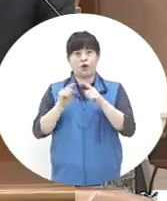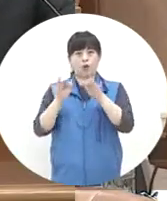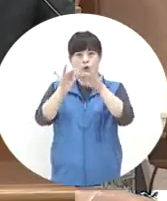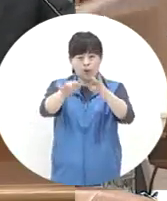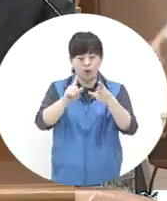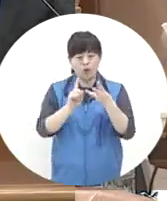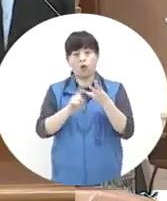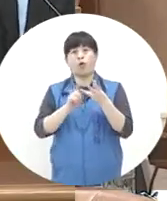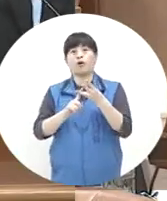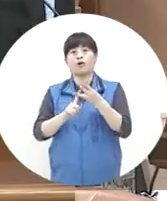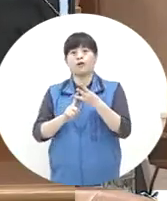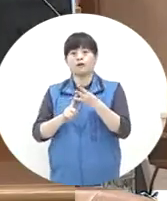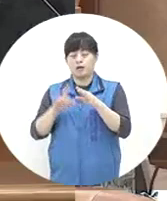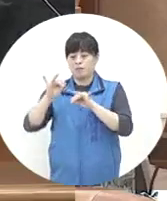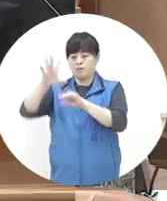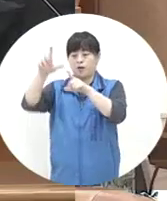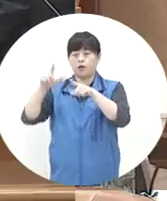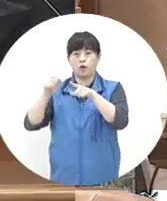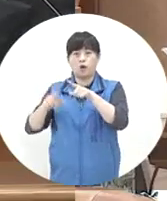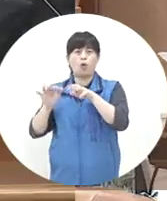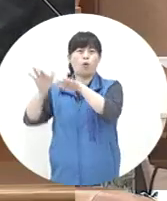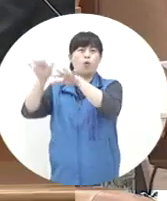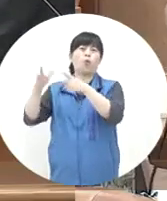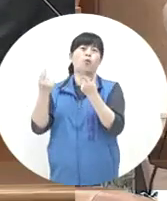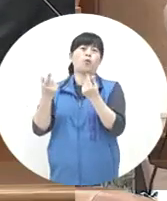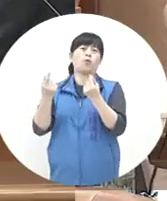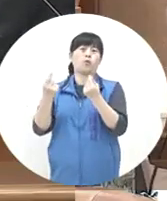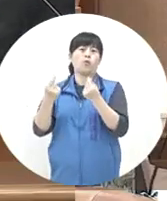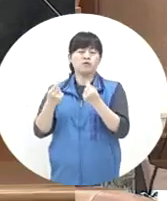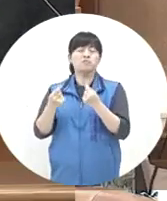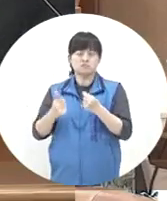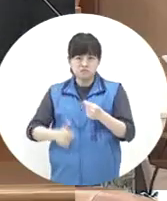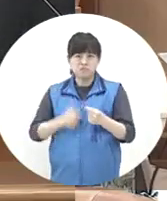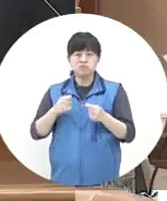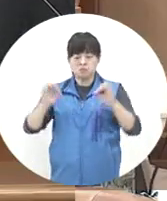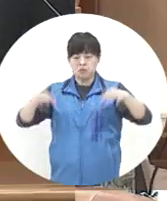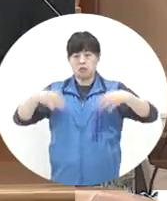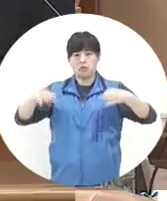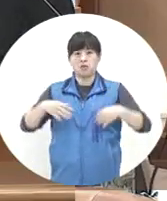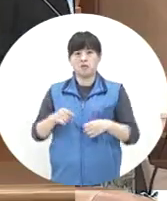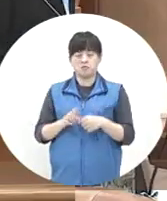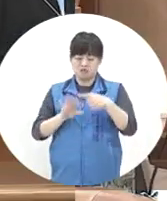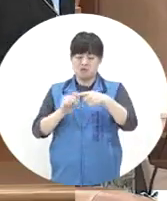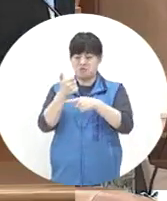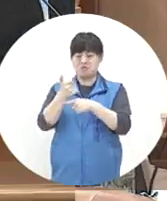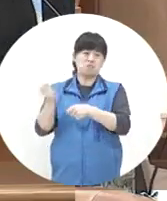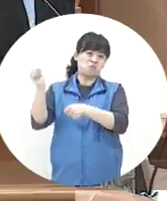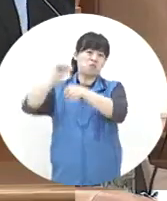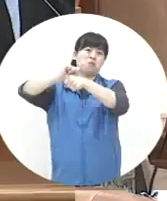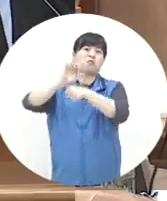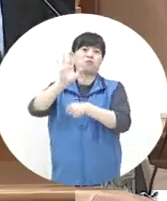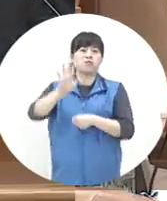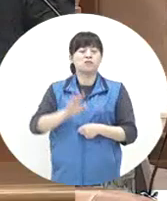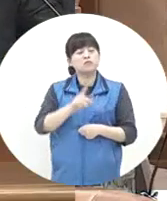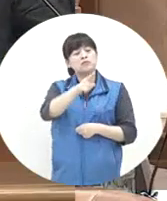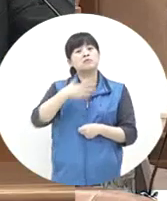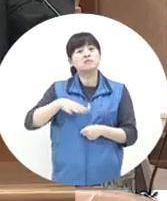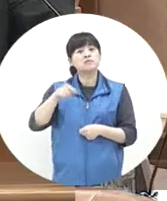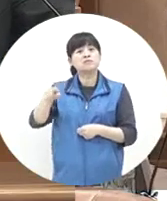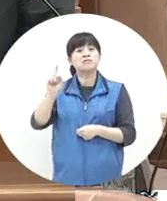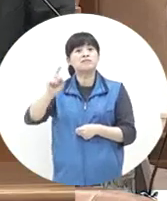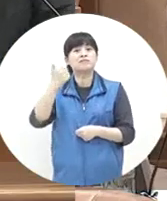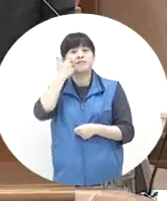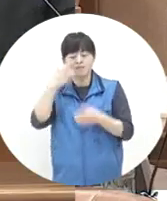个百货公司的效益哦，基本上都成长50%以上。一定你敢知虾米团体